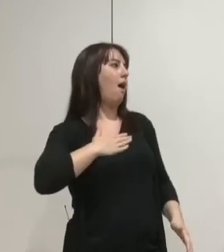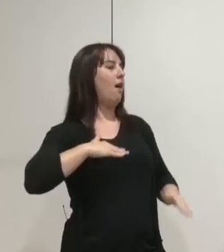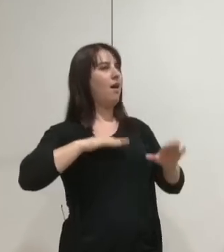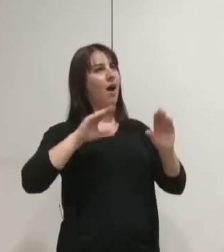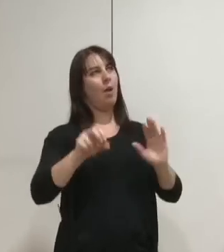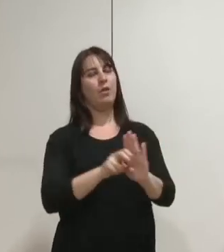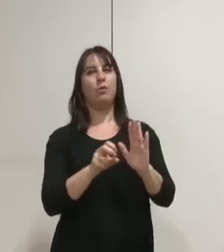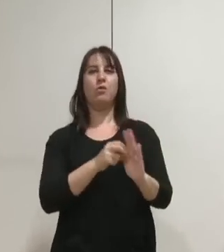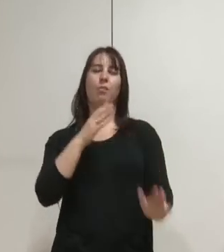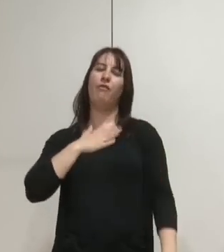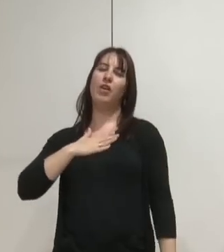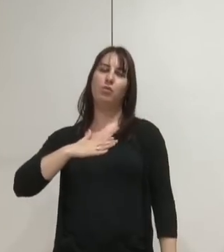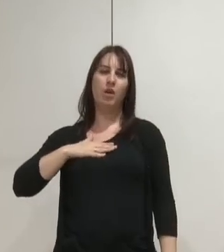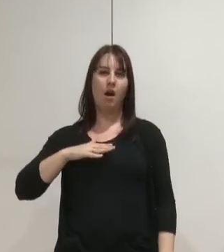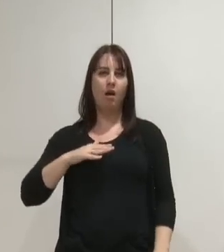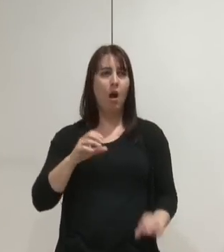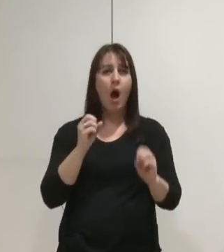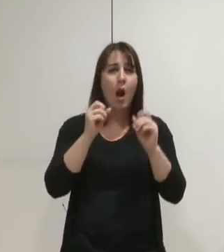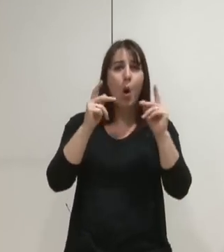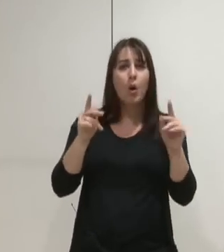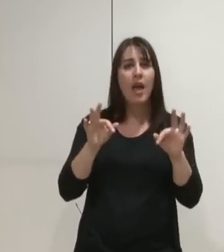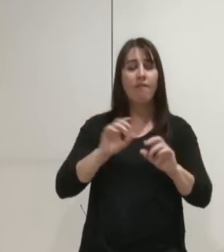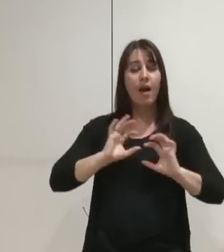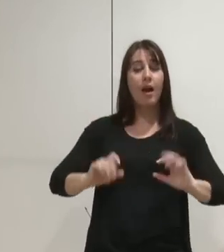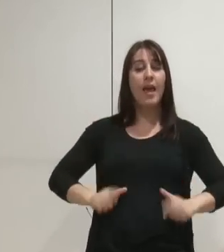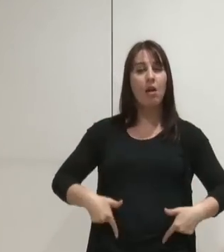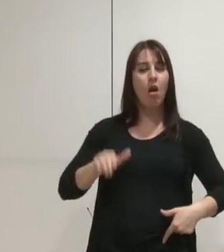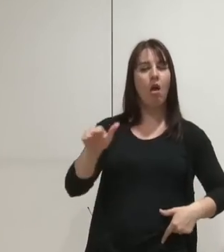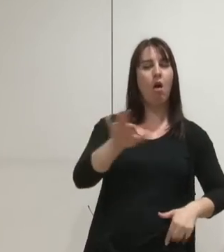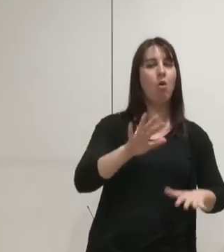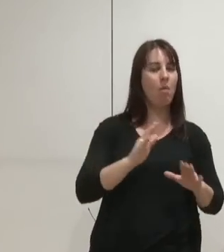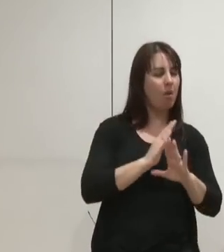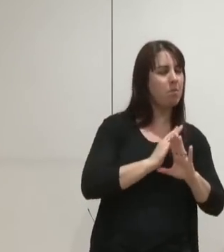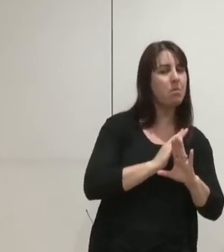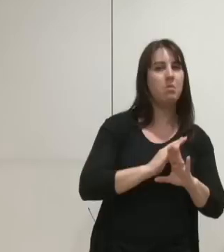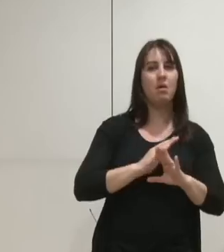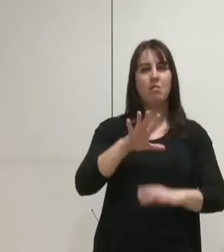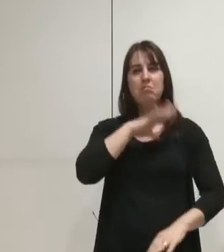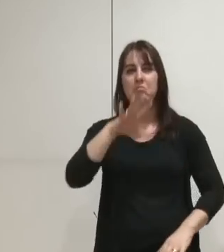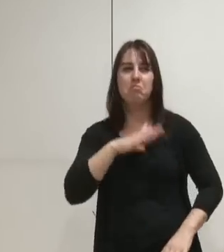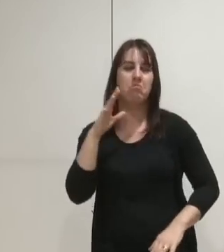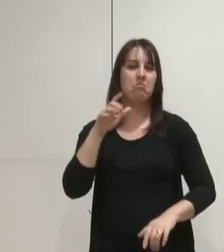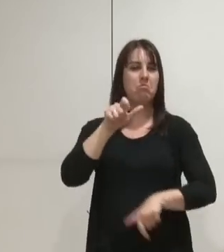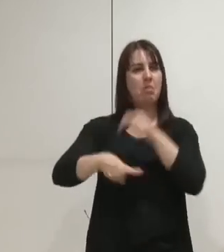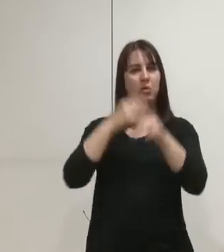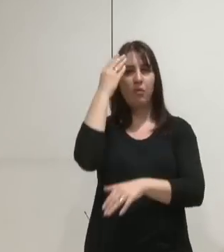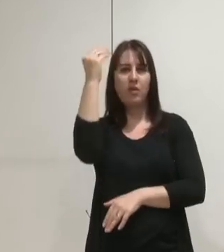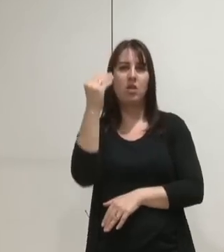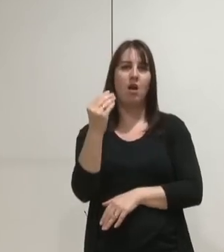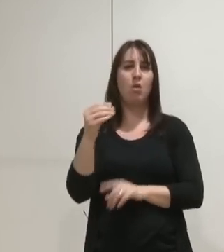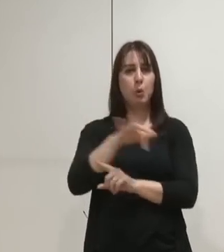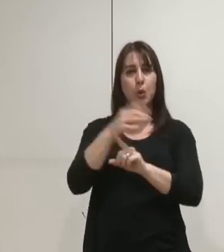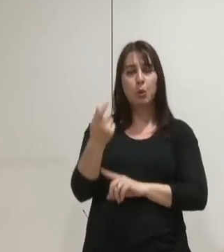continuons à a chuchoté sur la manière d'interpeller les scolaires les professeurs des écoles le personnel socio-culturel et le